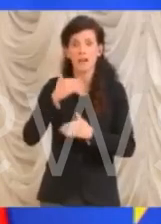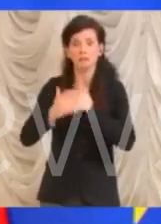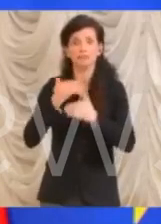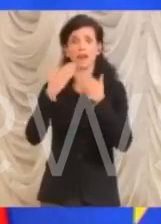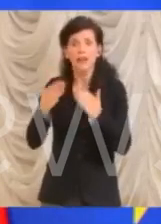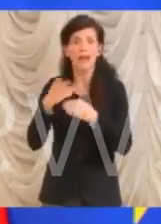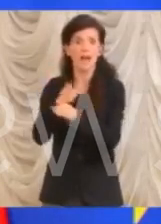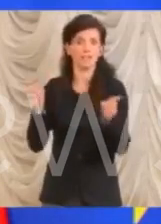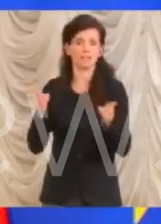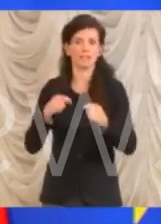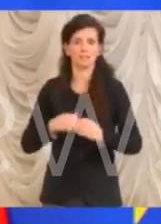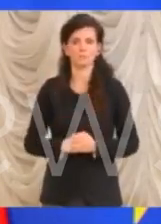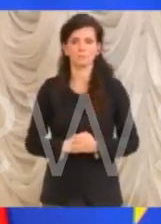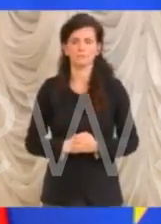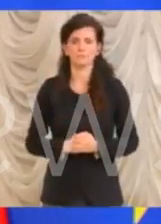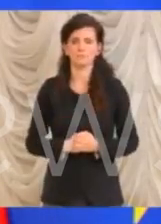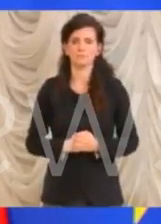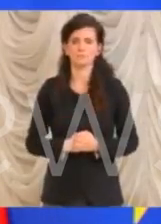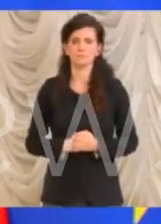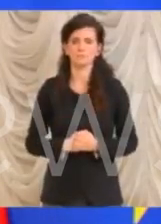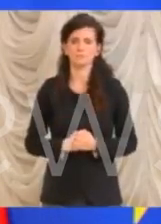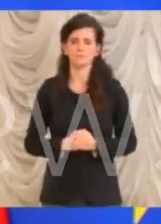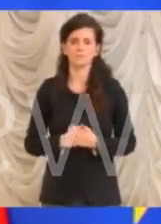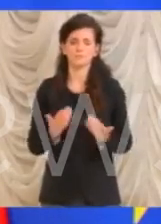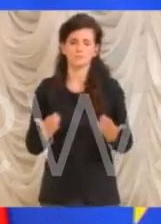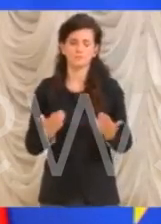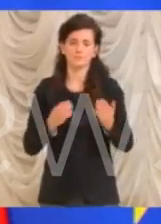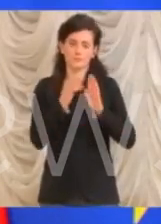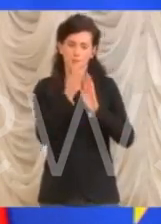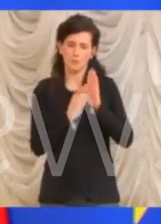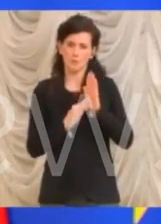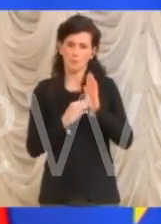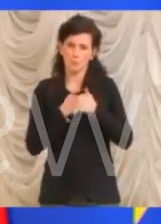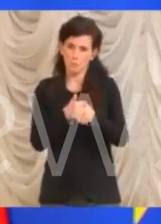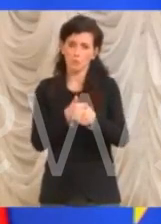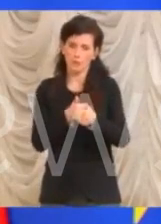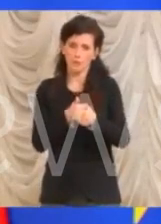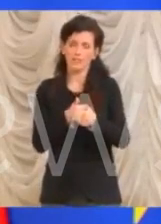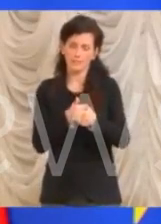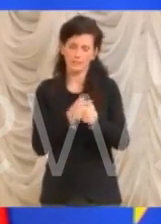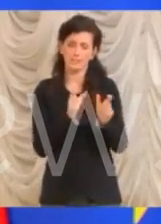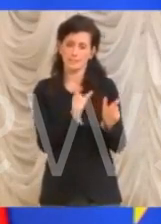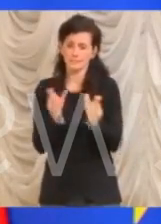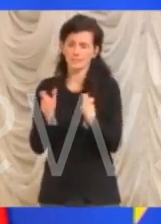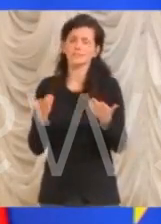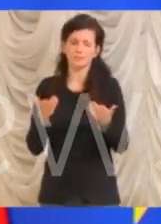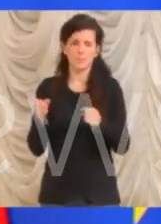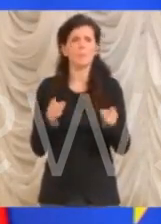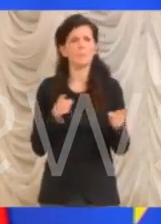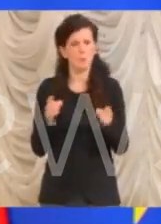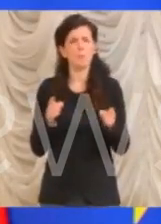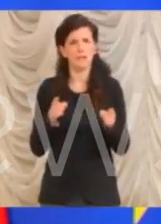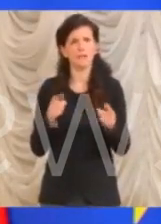mi dispiace che queste nuove misure capitano in un momento particolare anche in un momento una solenne